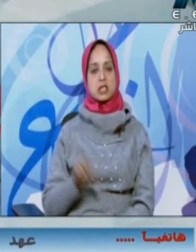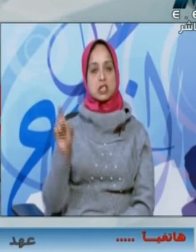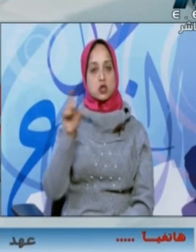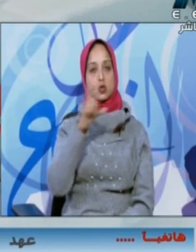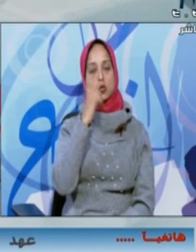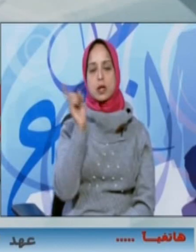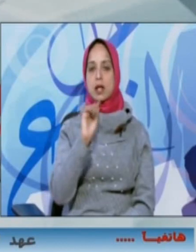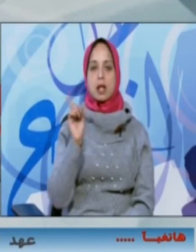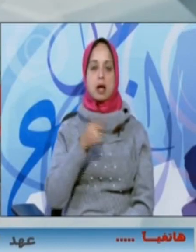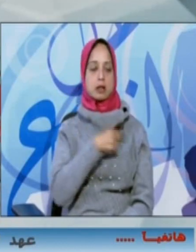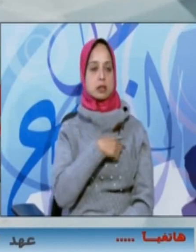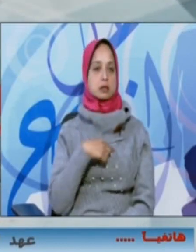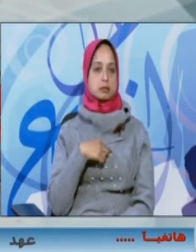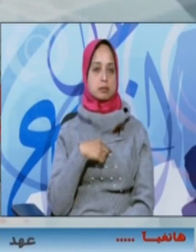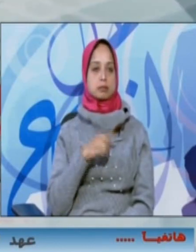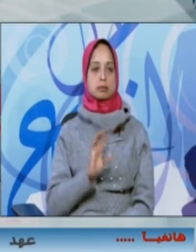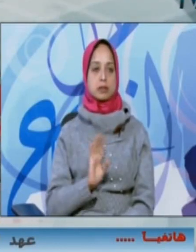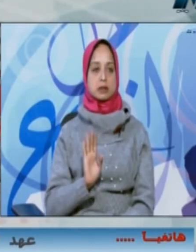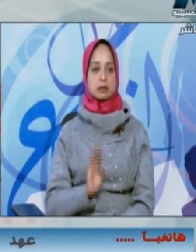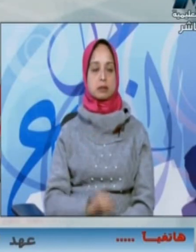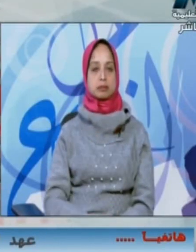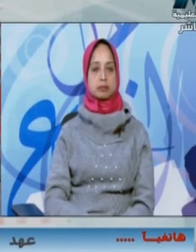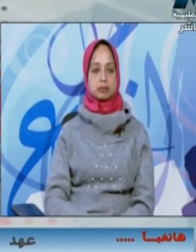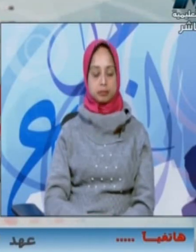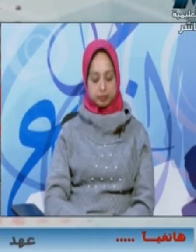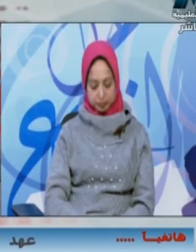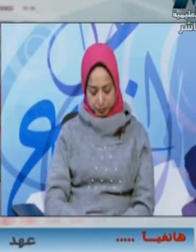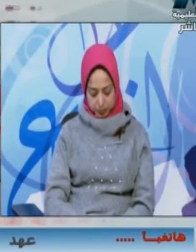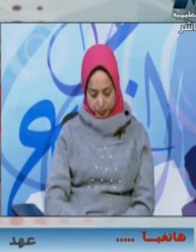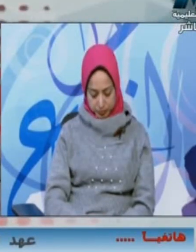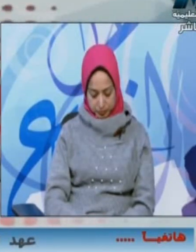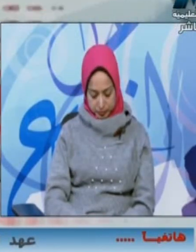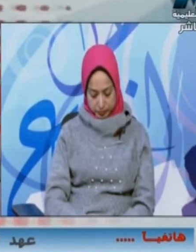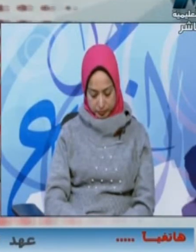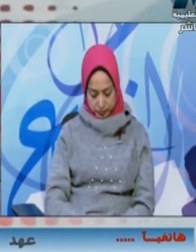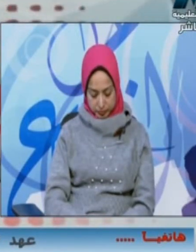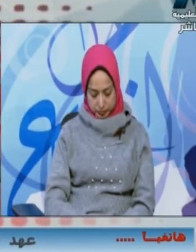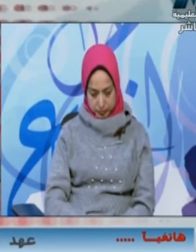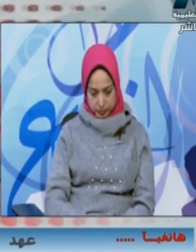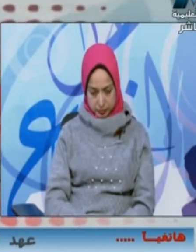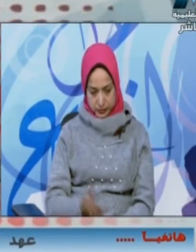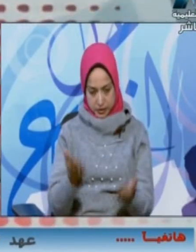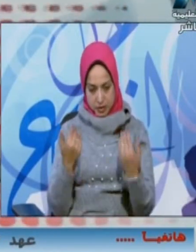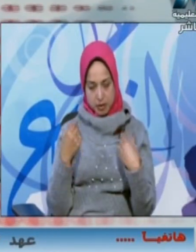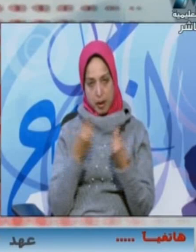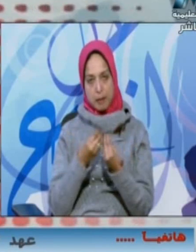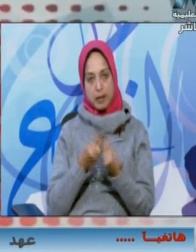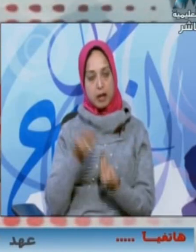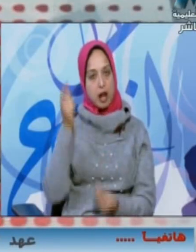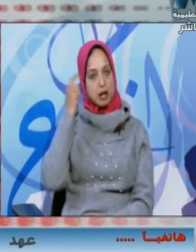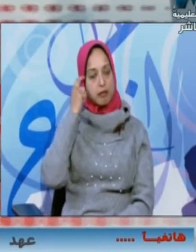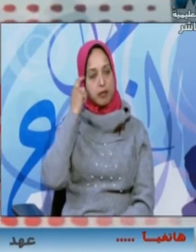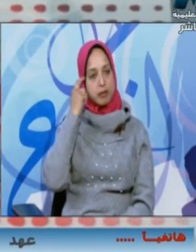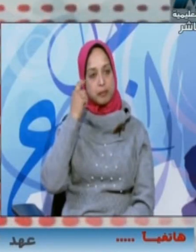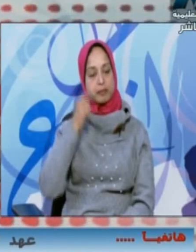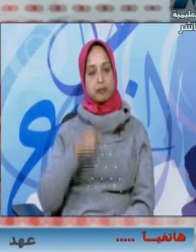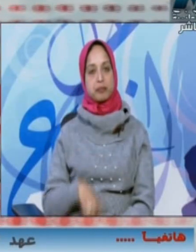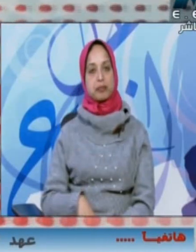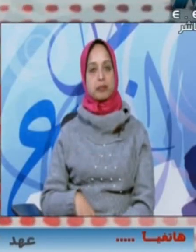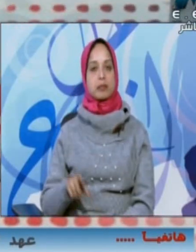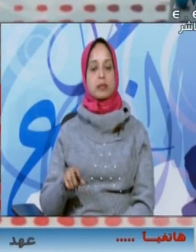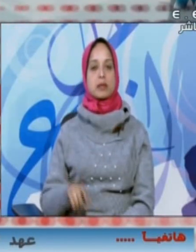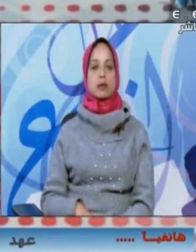اسماء. تمام. طب تاني كده معايا عهد افهمني. بص يا عهد، في تاريخ